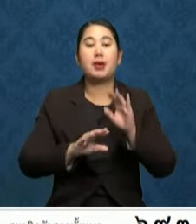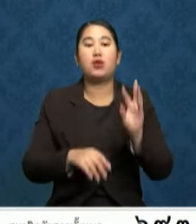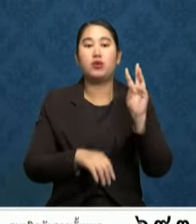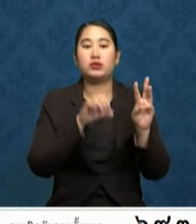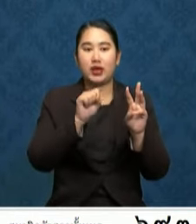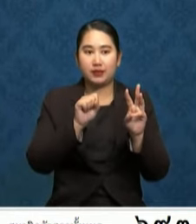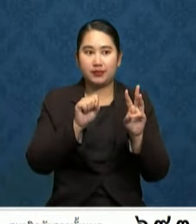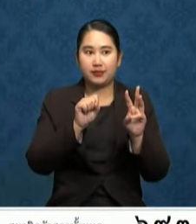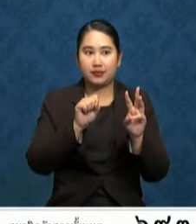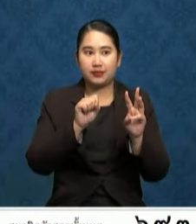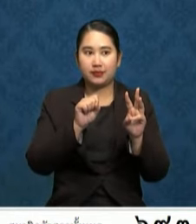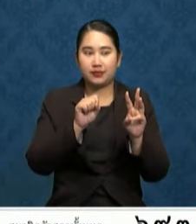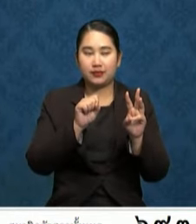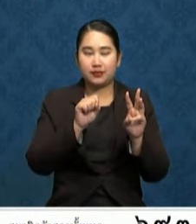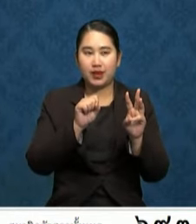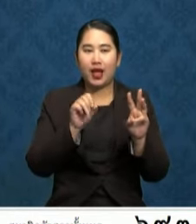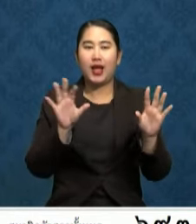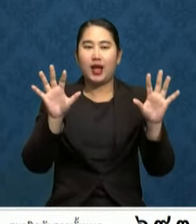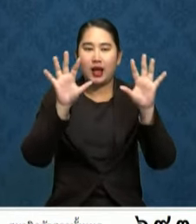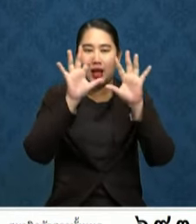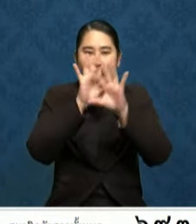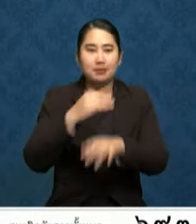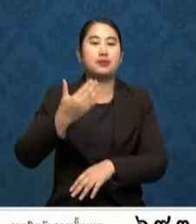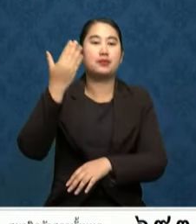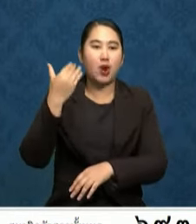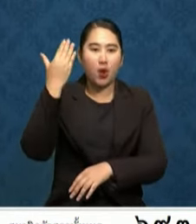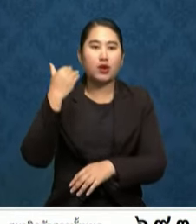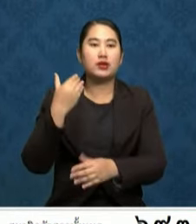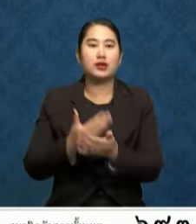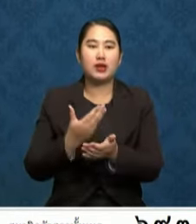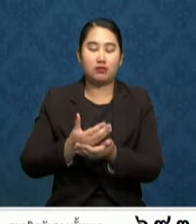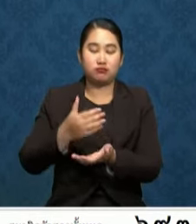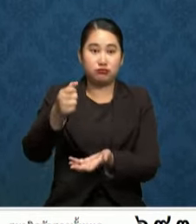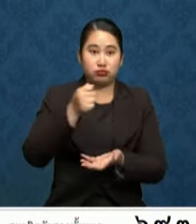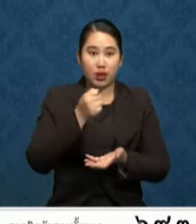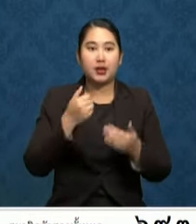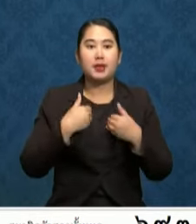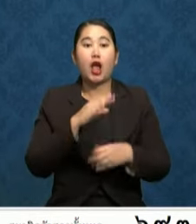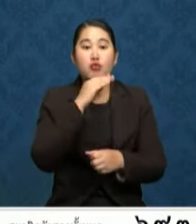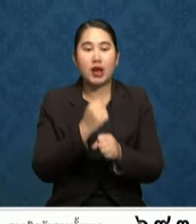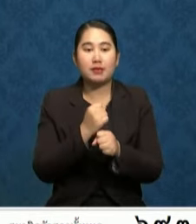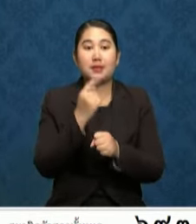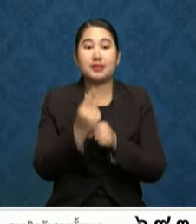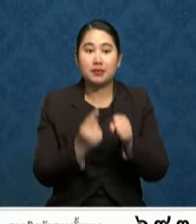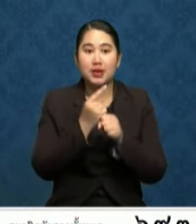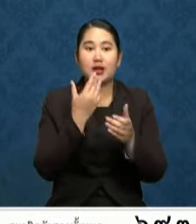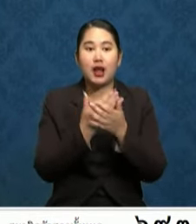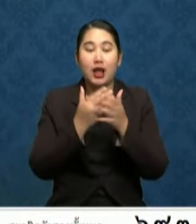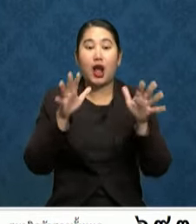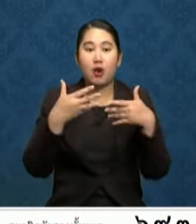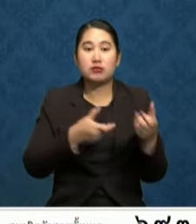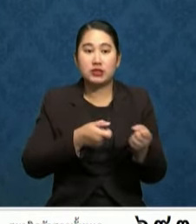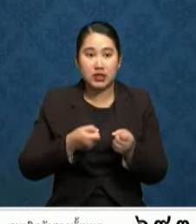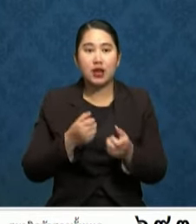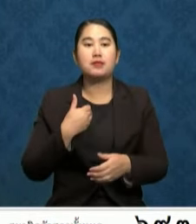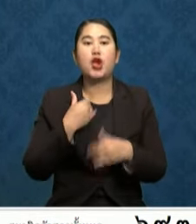กลับเข้าไปใกล้เคียงกับยุคที่เราได้เยอะๆแล้วนะครับเพั้นถ้าเราทำงานได้อีกปีนึงแล้วสิ่งเงินเหล่านี้เข้ามา